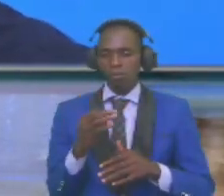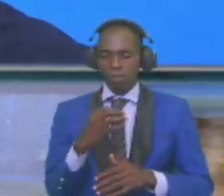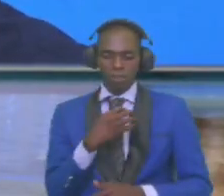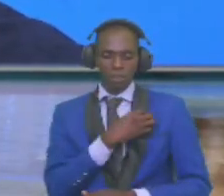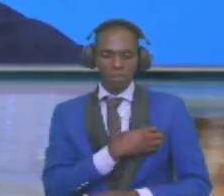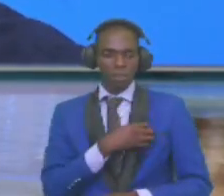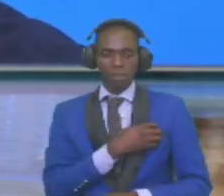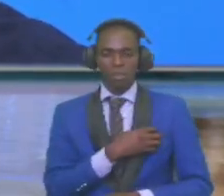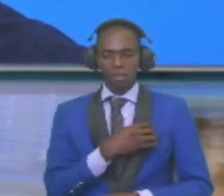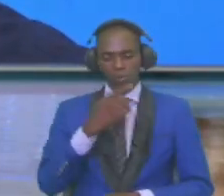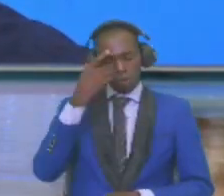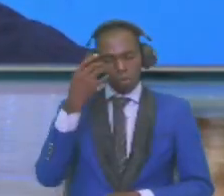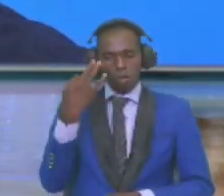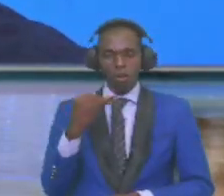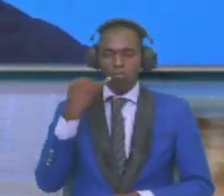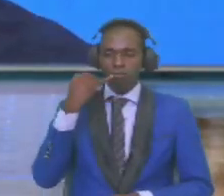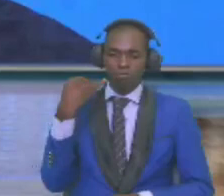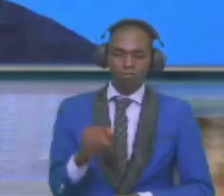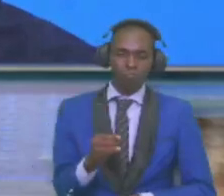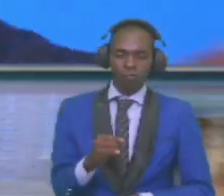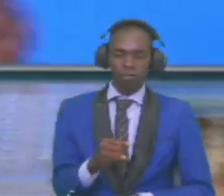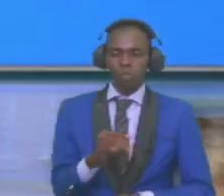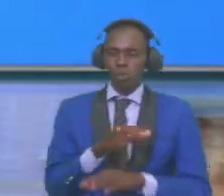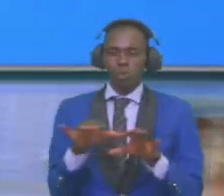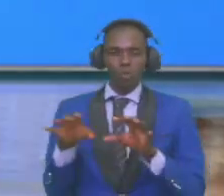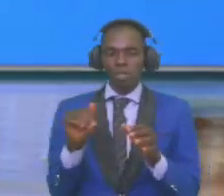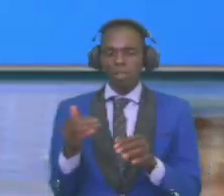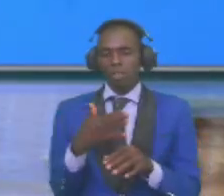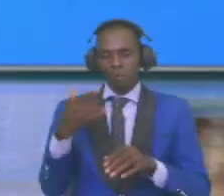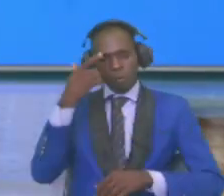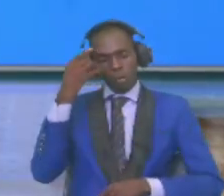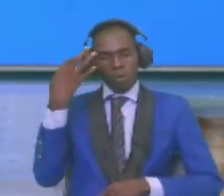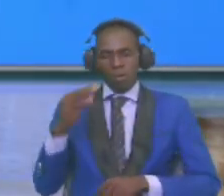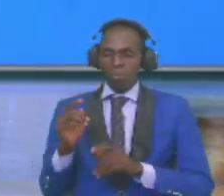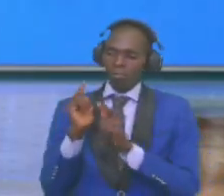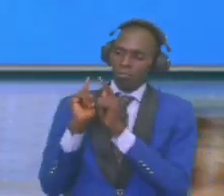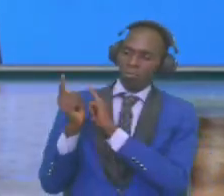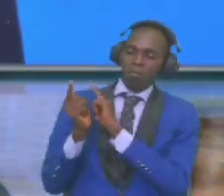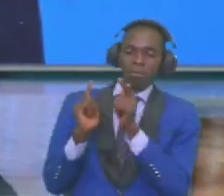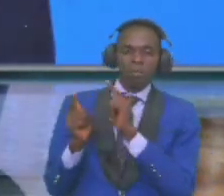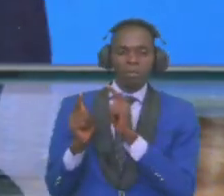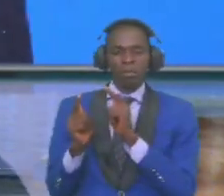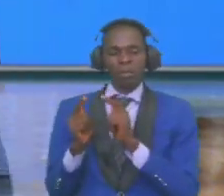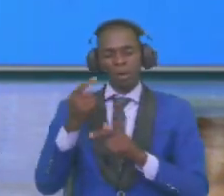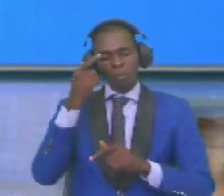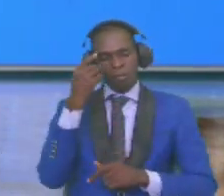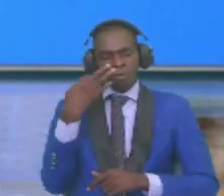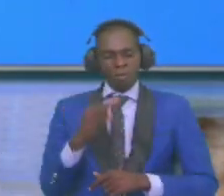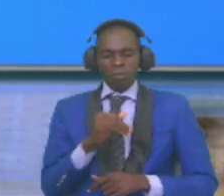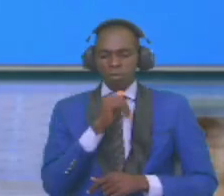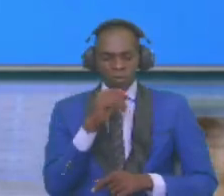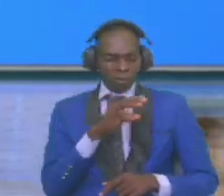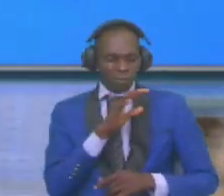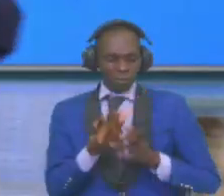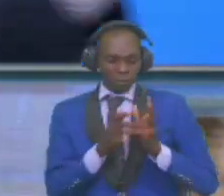de la vie qu'ils soient de la jalousie pour dt soit de la rancune qu'ils soient